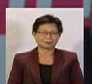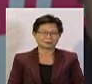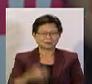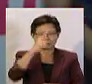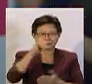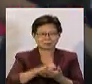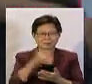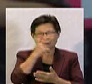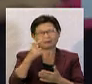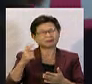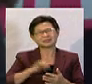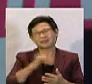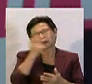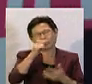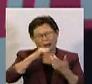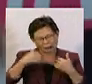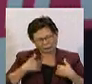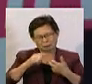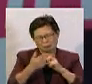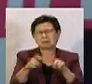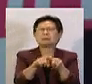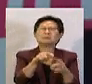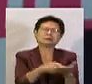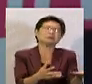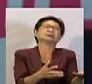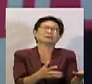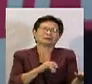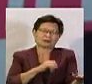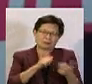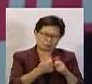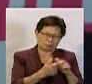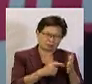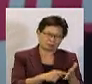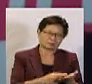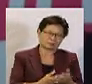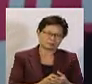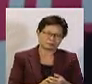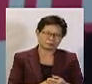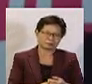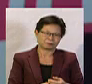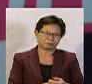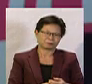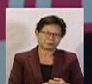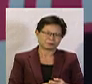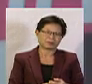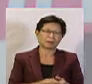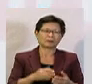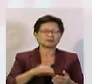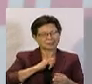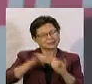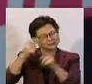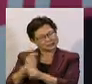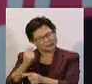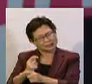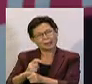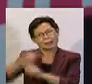Sebab Anzalna tak nak ada isu seperti macam ni, jadi Anzalna sentiasa stick pada production yang sama.